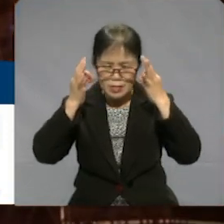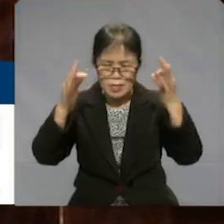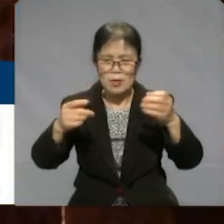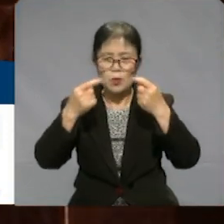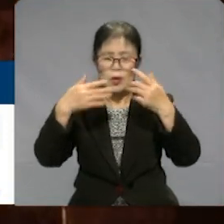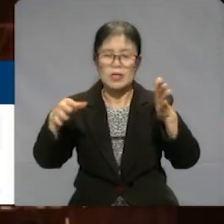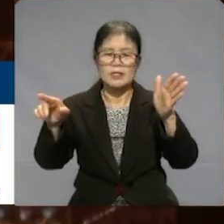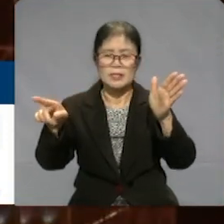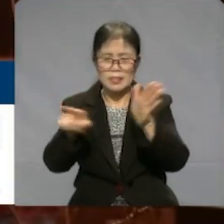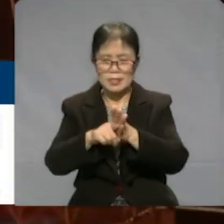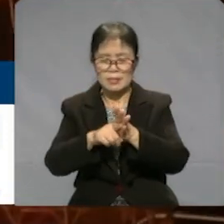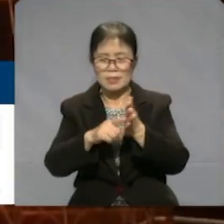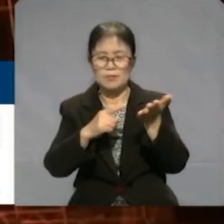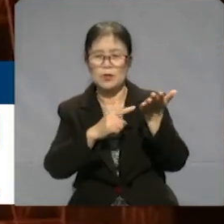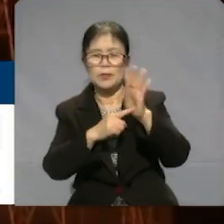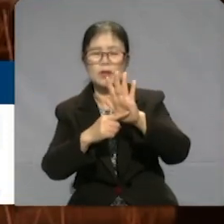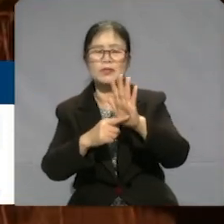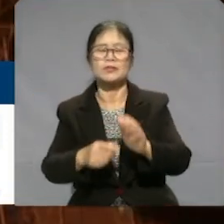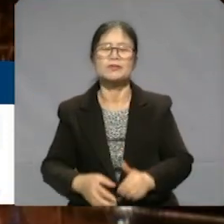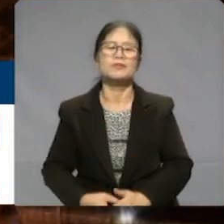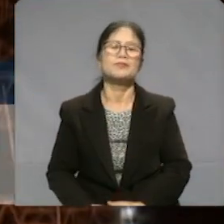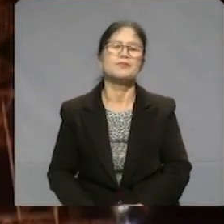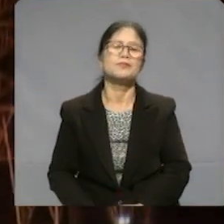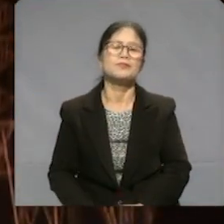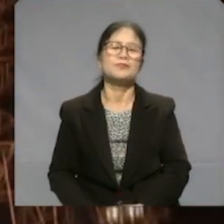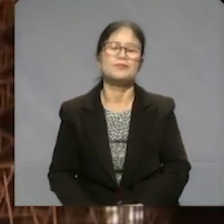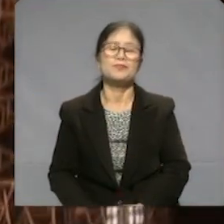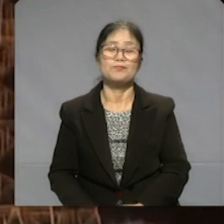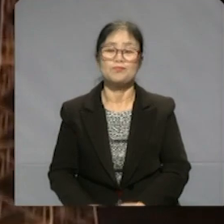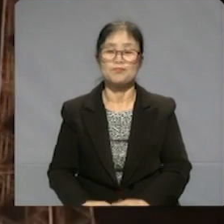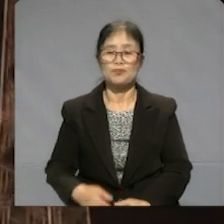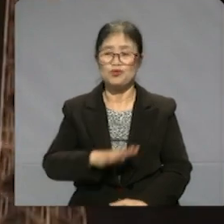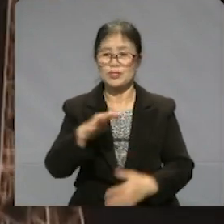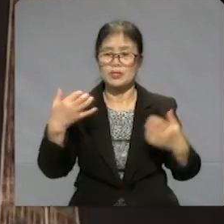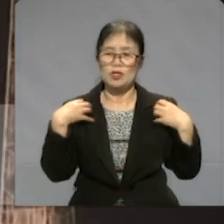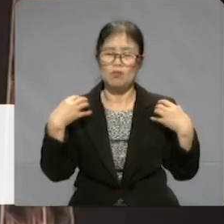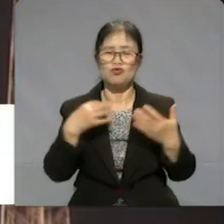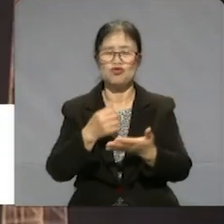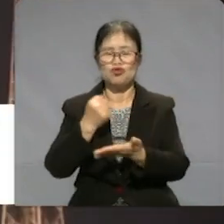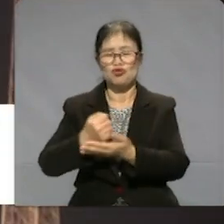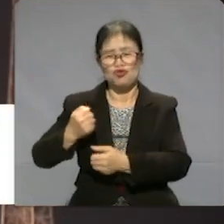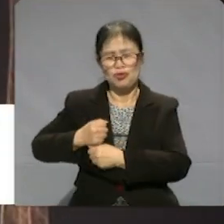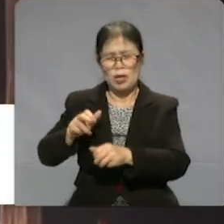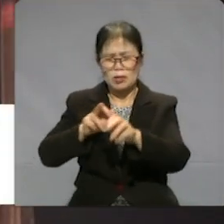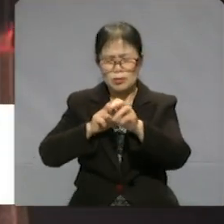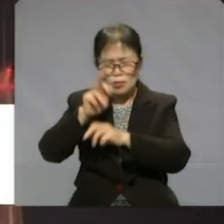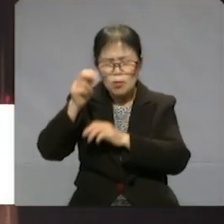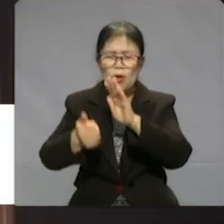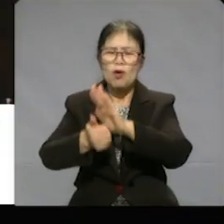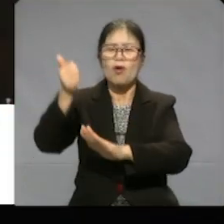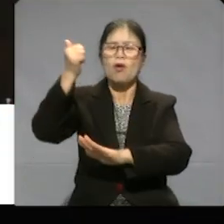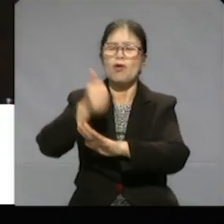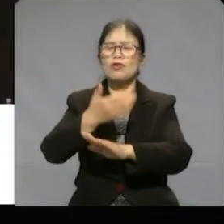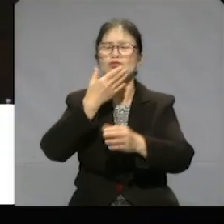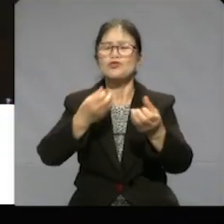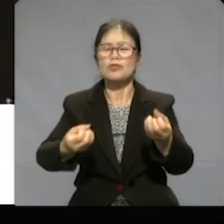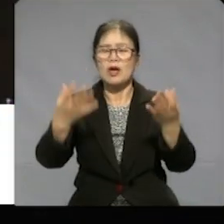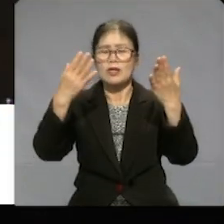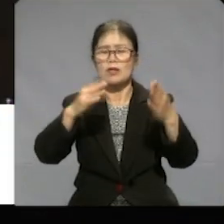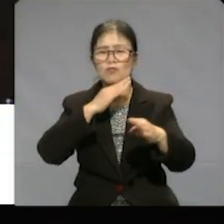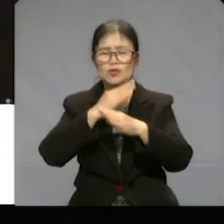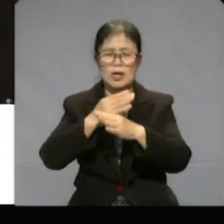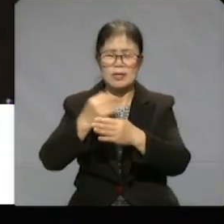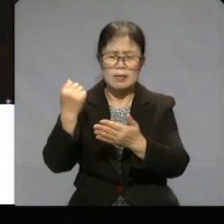나가리라는 확신을 표명하시면서 우리 정부는 군사 정찰위성 발사 성공을 자축하는 북한을